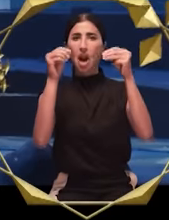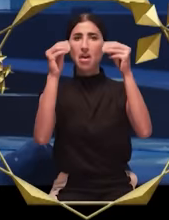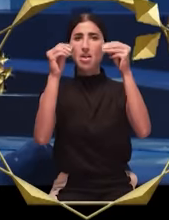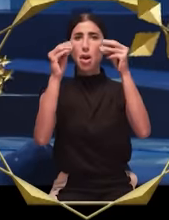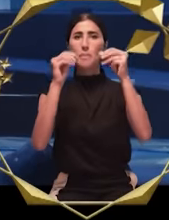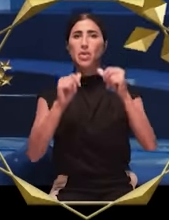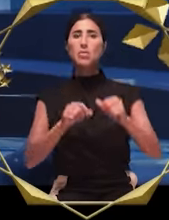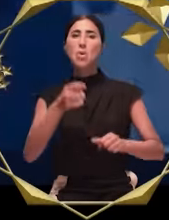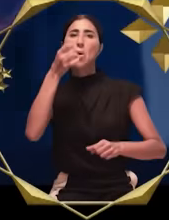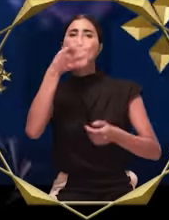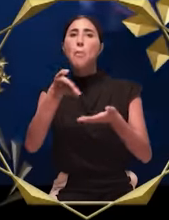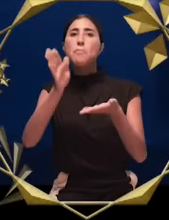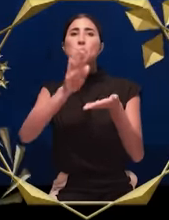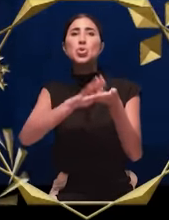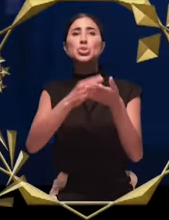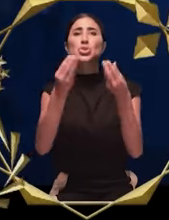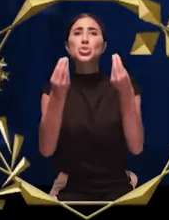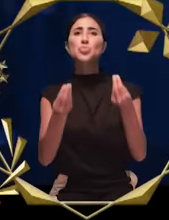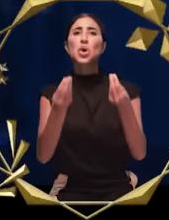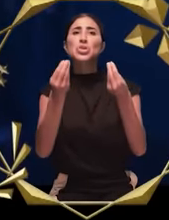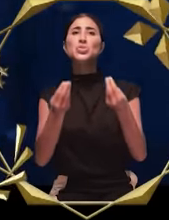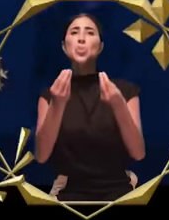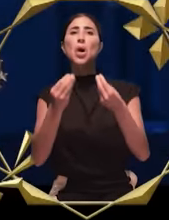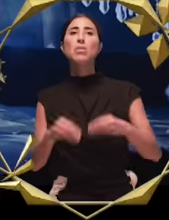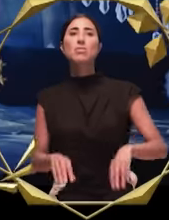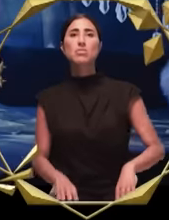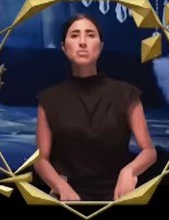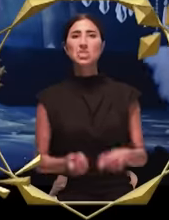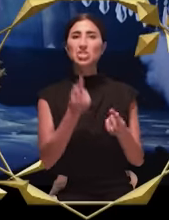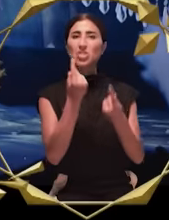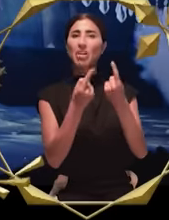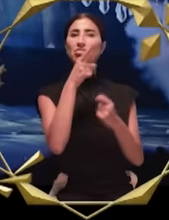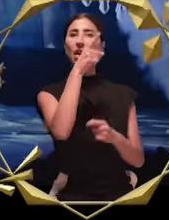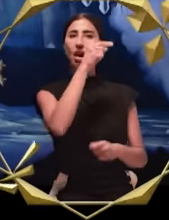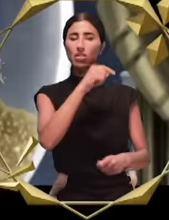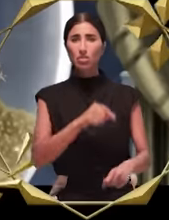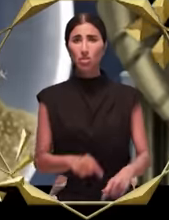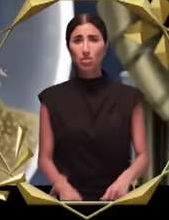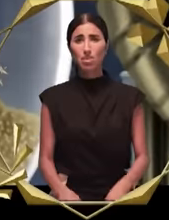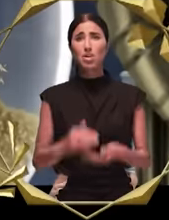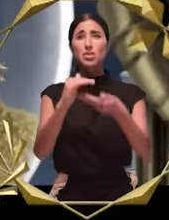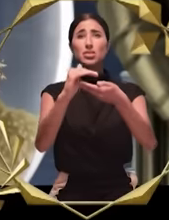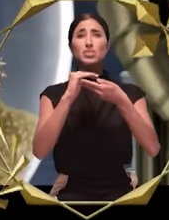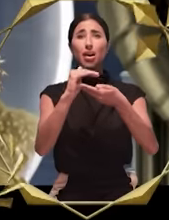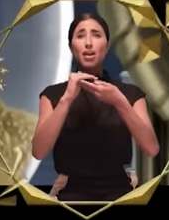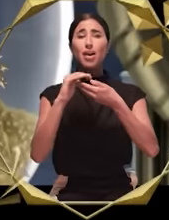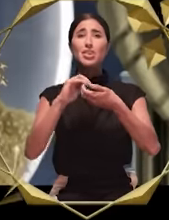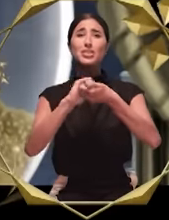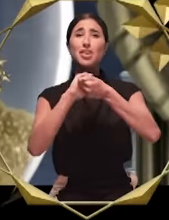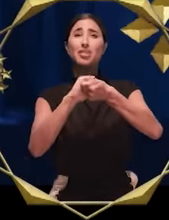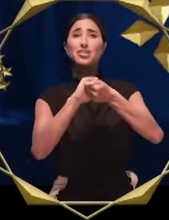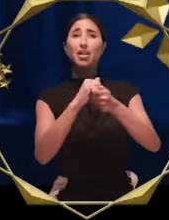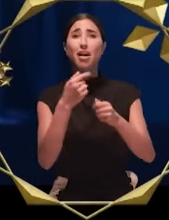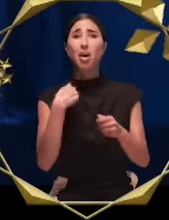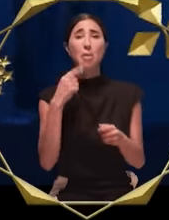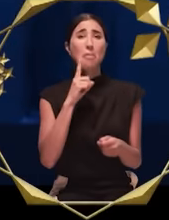في الساعة الرملية موتي على مهلك يا شقية الحقوني